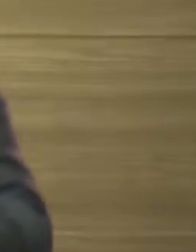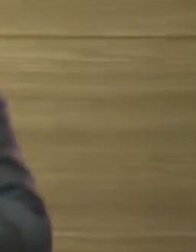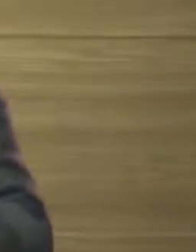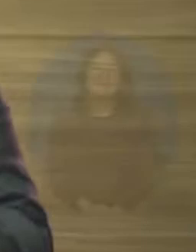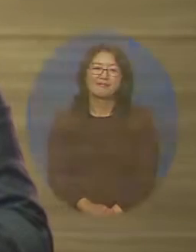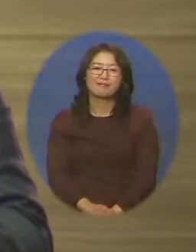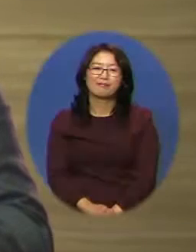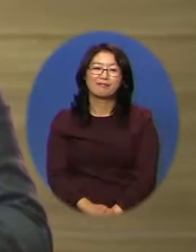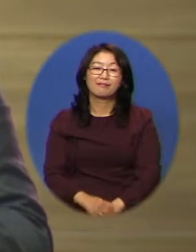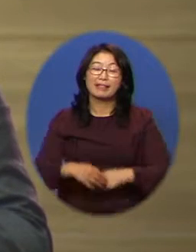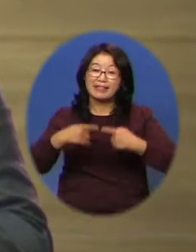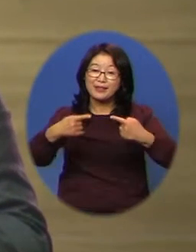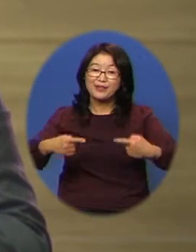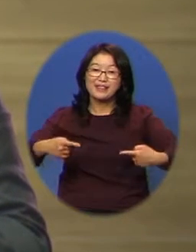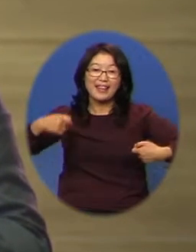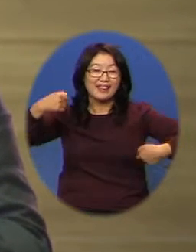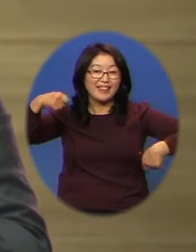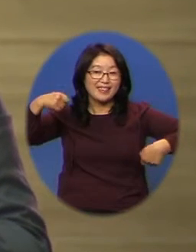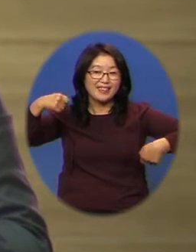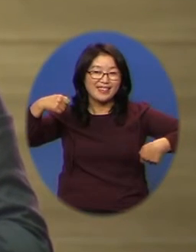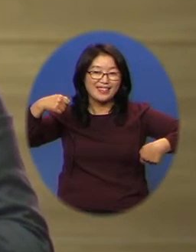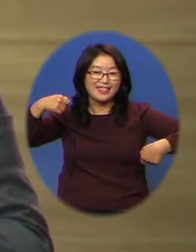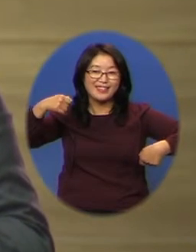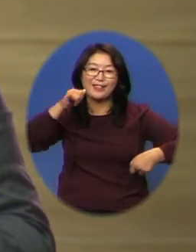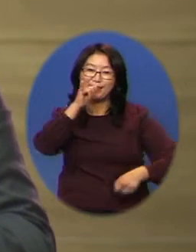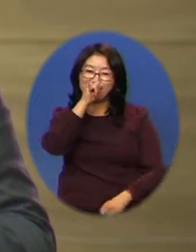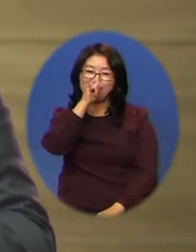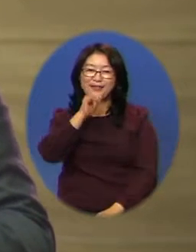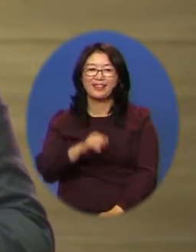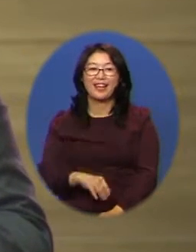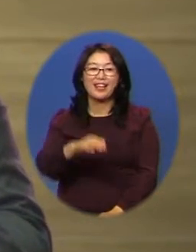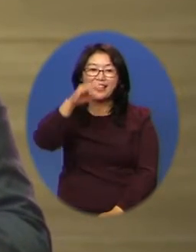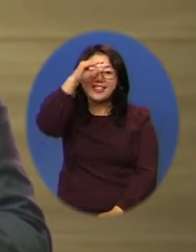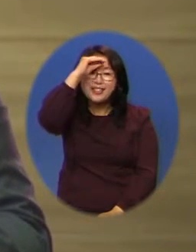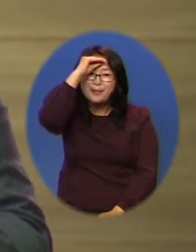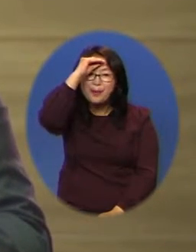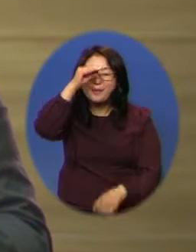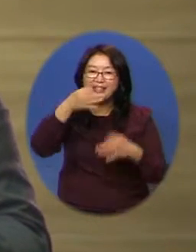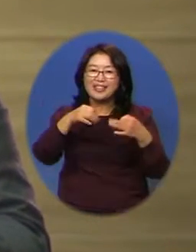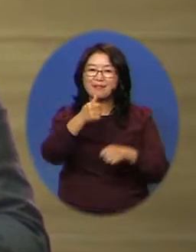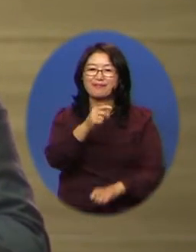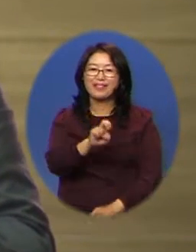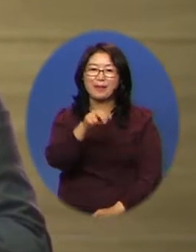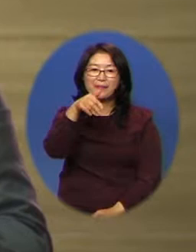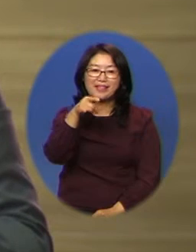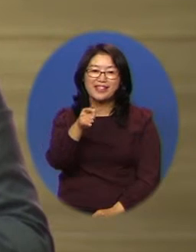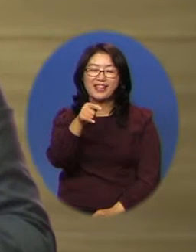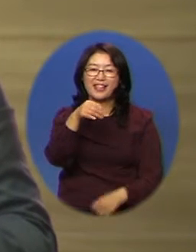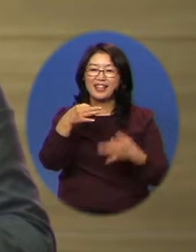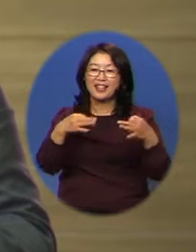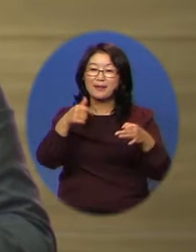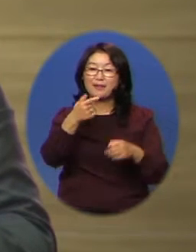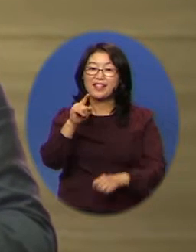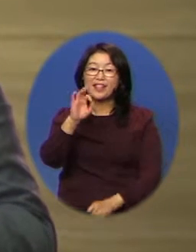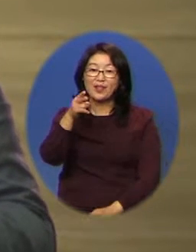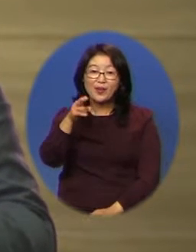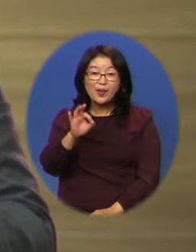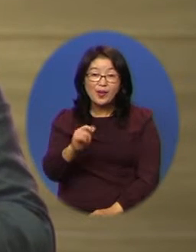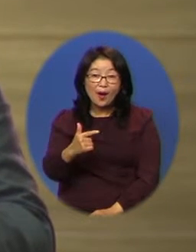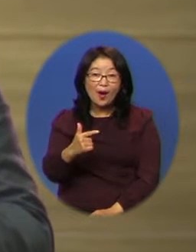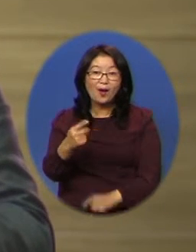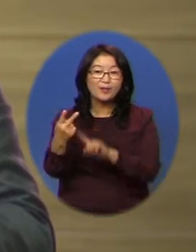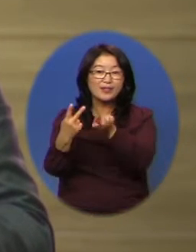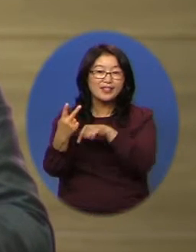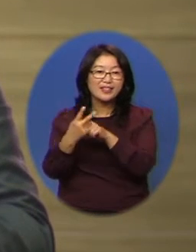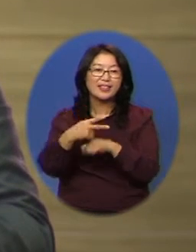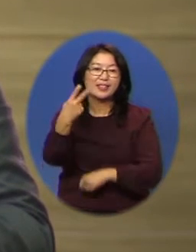휠체어 댄스팀의 공연을 관람하시겠습니다. 시범을 보여주실 김남재, 김나연 선수는 2013년